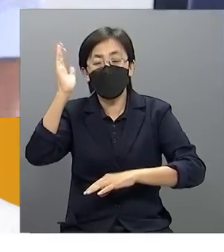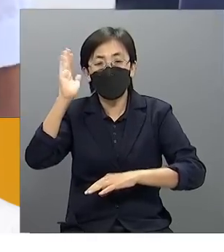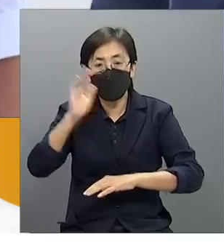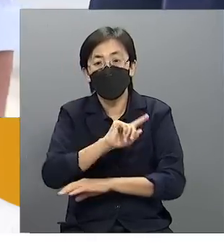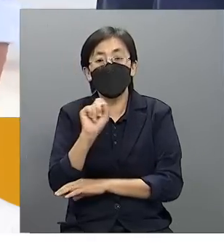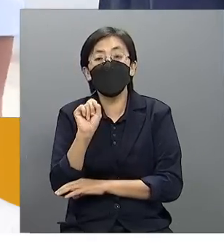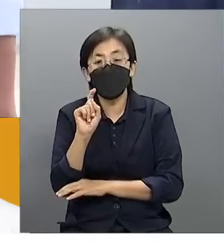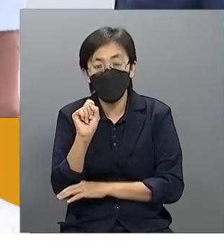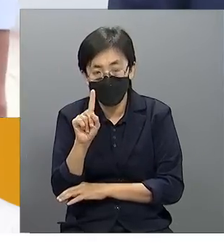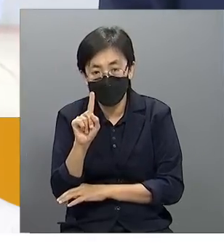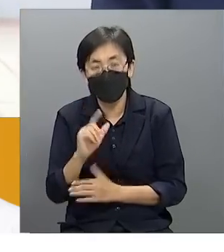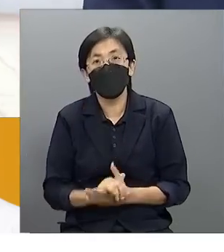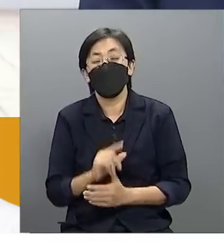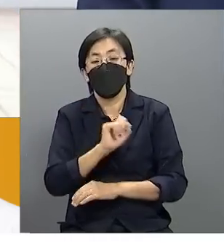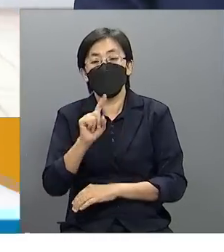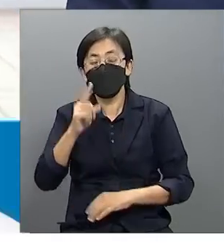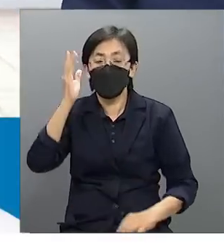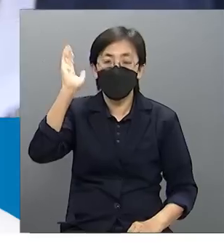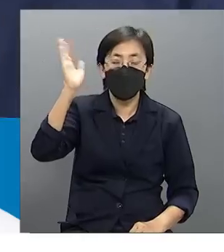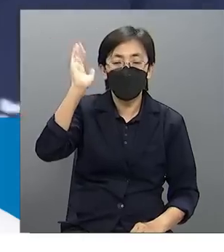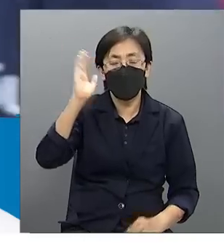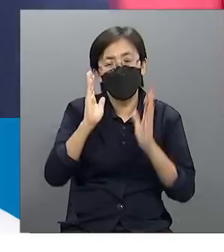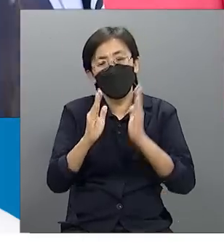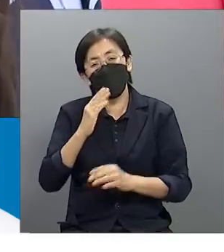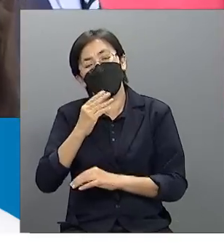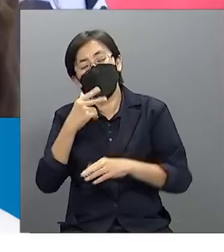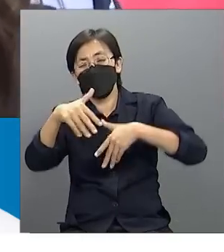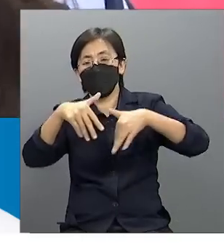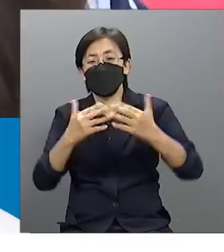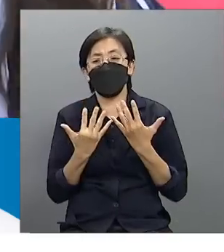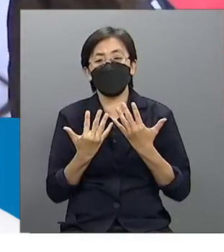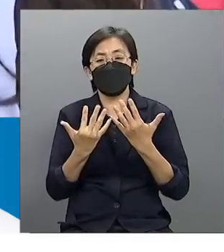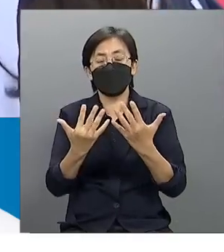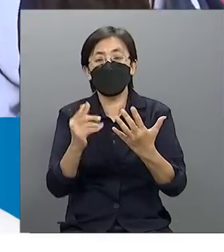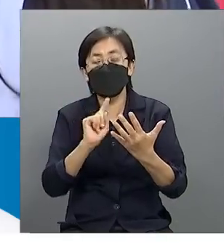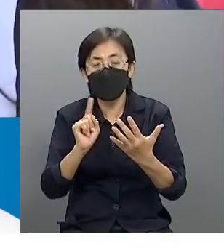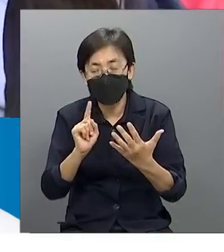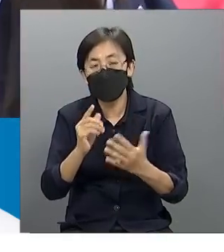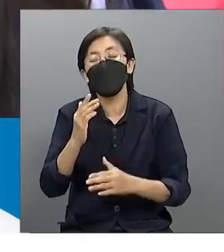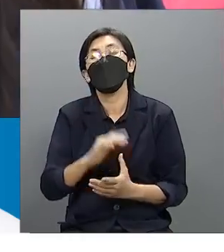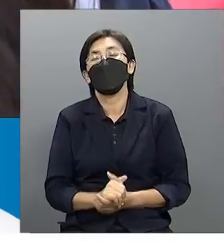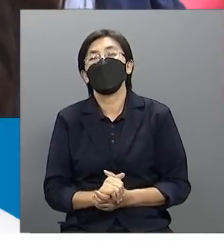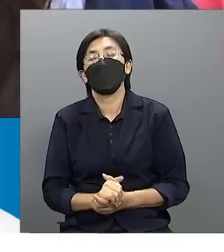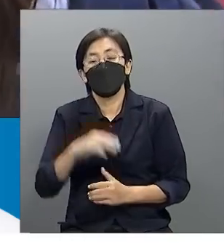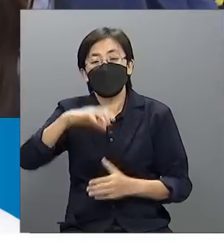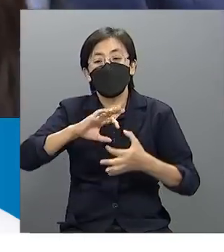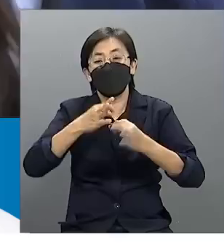อ ัน นั้นก็จะเป็นอีกภาพหนึ่งภาพที่คนค่อนข้างจะหนาแน่นที่อินดอร์สเตเดียมหัวหมากเนี่ยนะฮะนี่ก็เป็นปรากฏการณ์